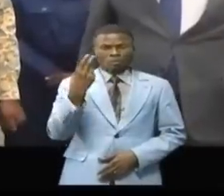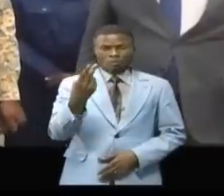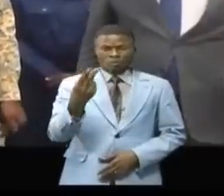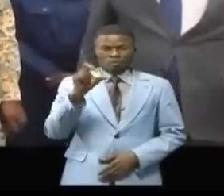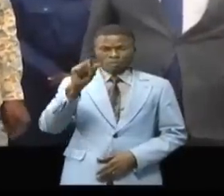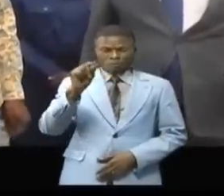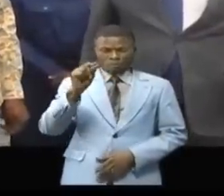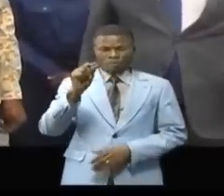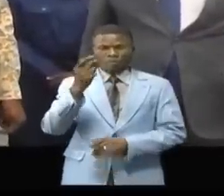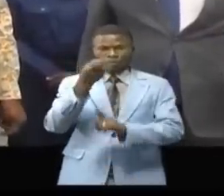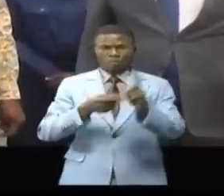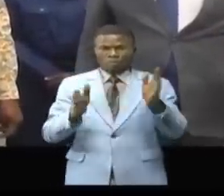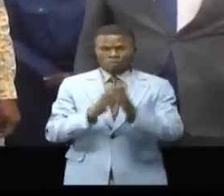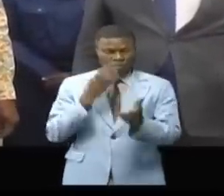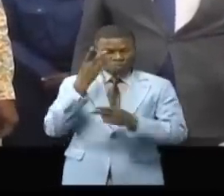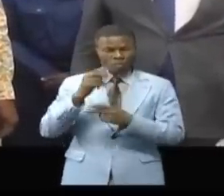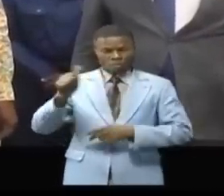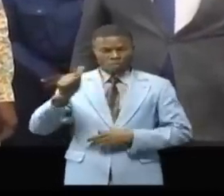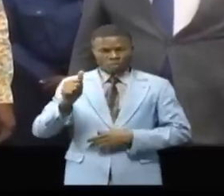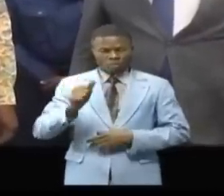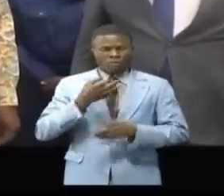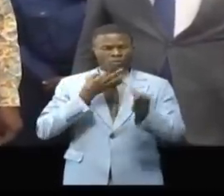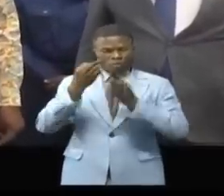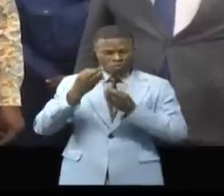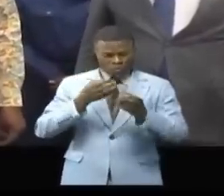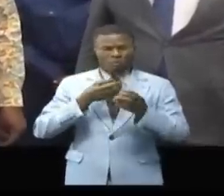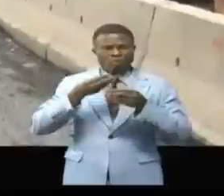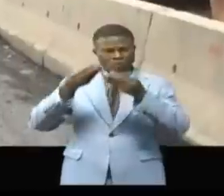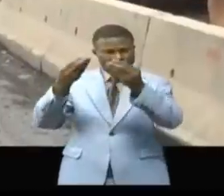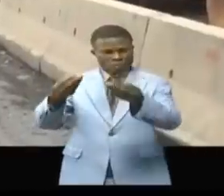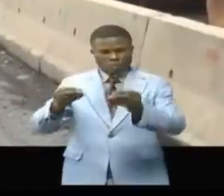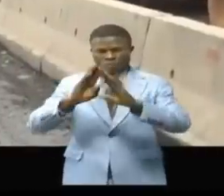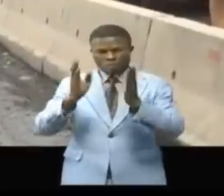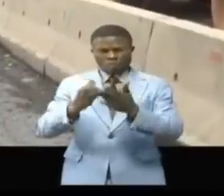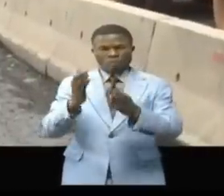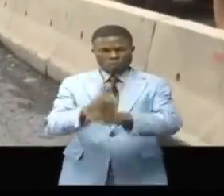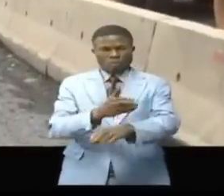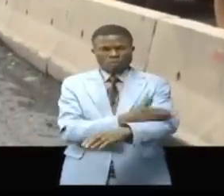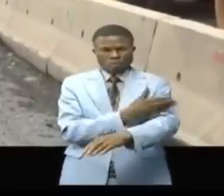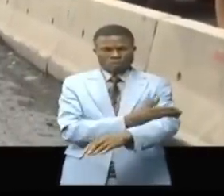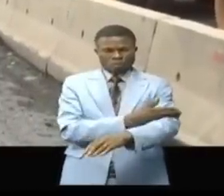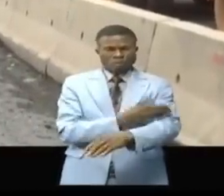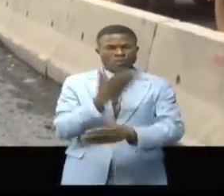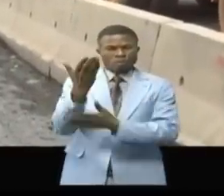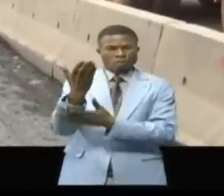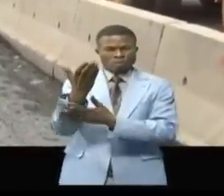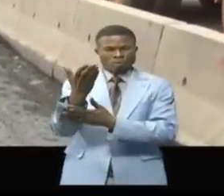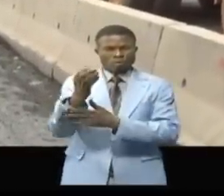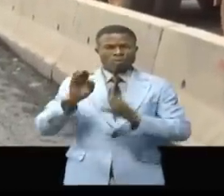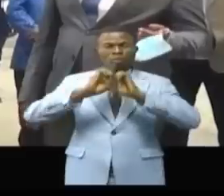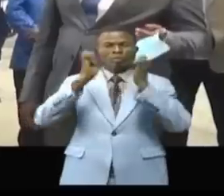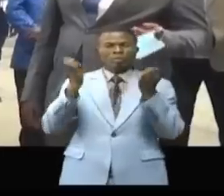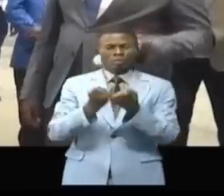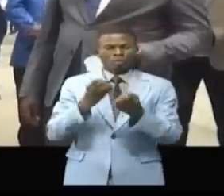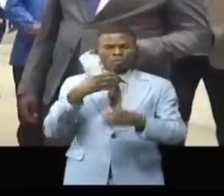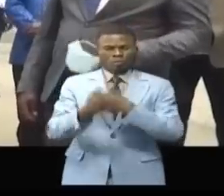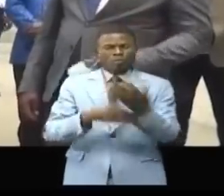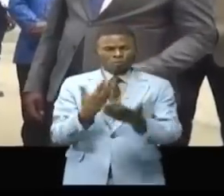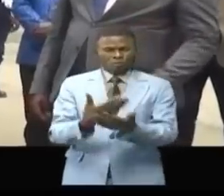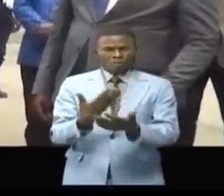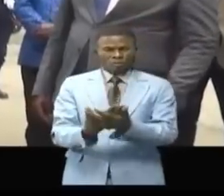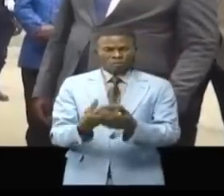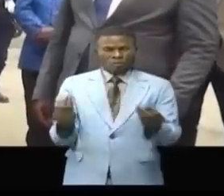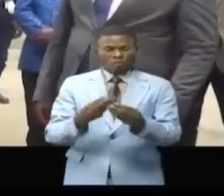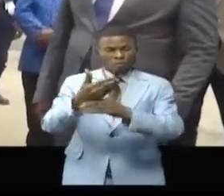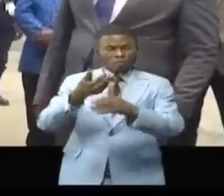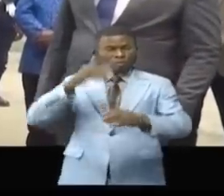travaux. Jacques Ablakato a reçu toutes les explications sur leur avancement. Il a demandé à l'entrepreneur d'accélérer les travaux pour